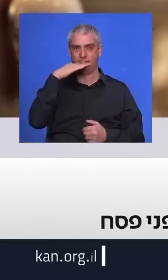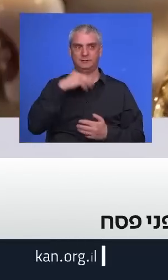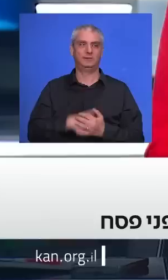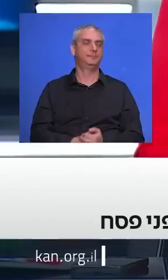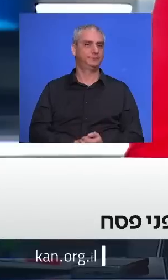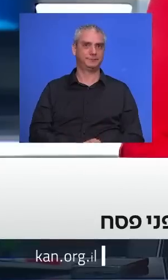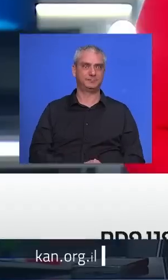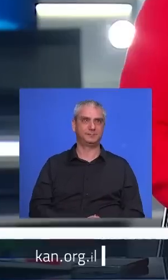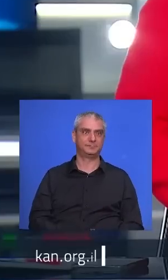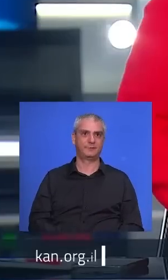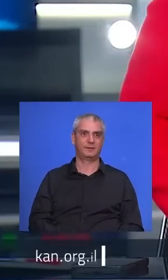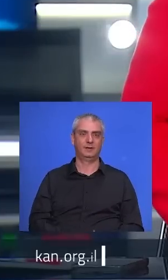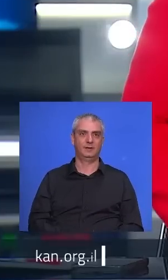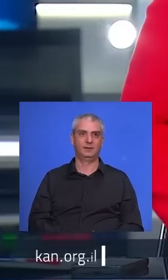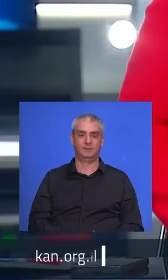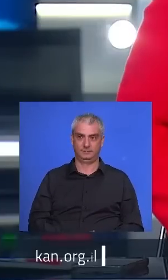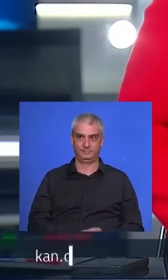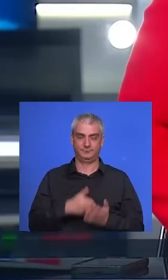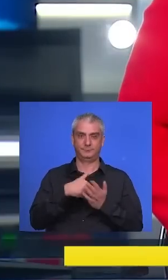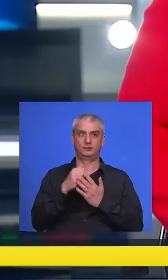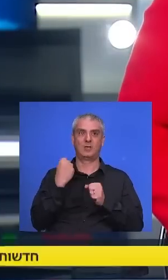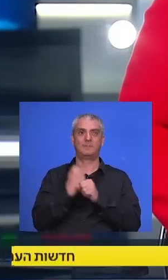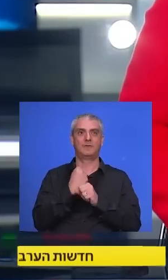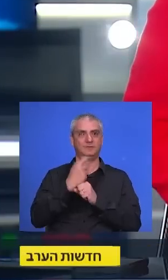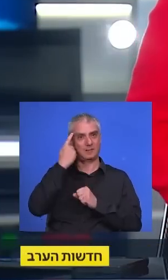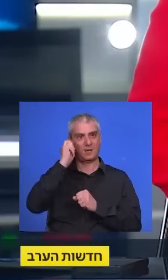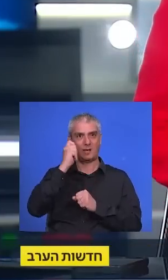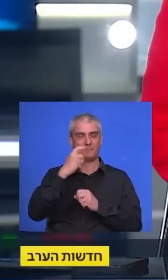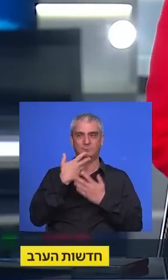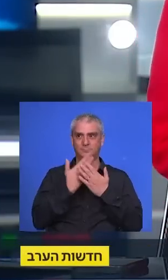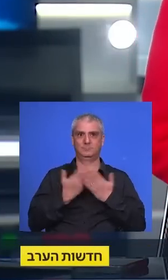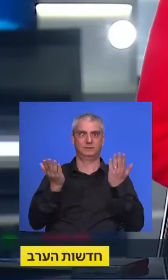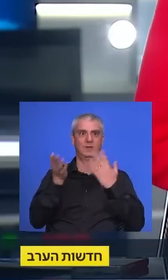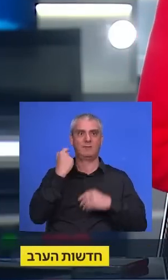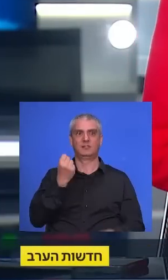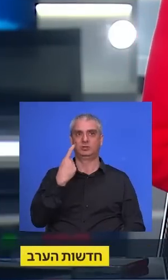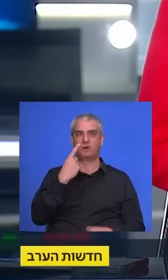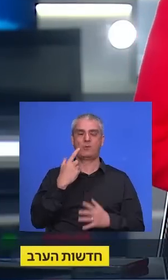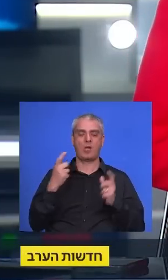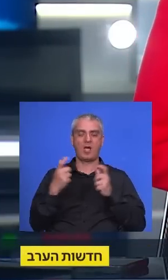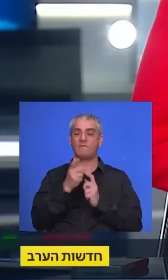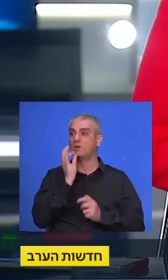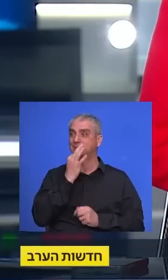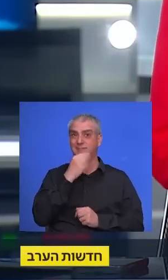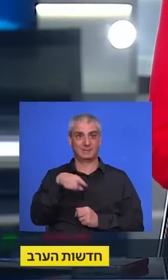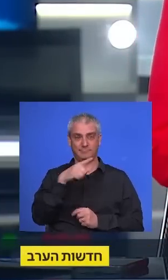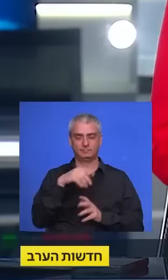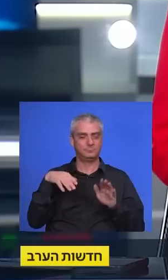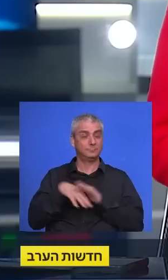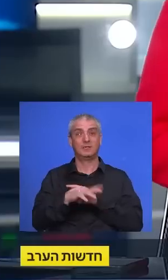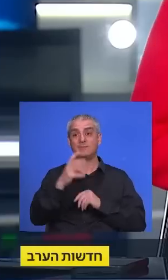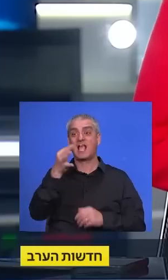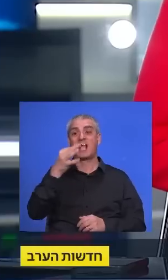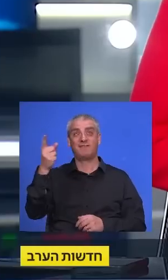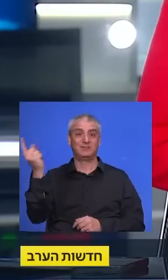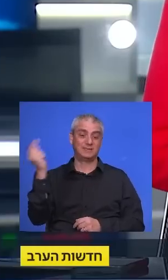תודה. ממשיכים במבצע המתוחכם שחשפנו כאן בשבוע שעבר של חבורת צעירים וצעירות שהבריחו מקפריסין